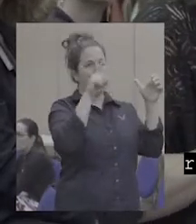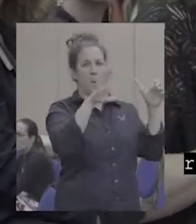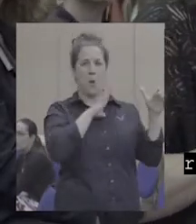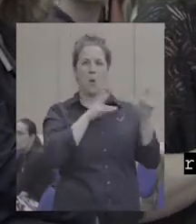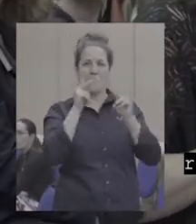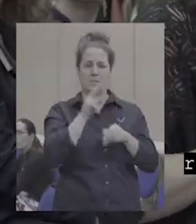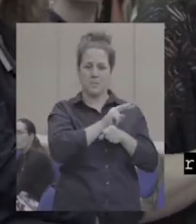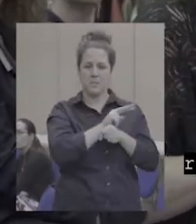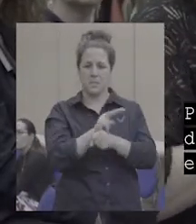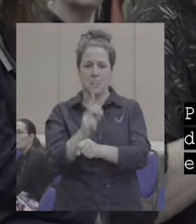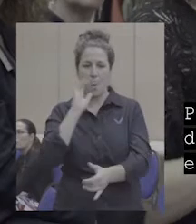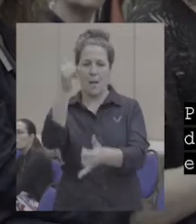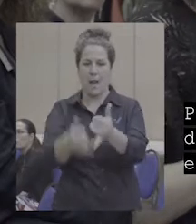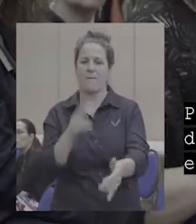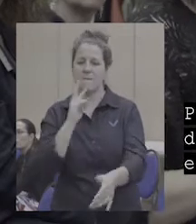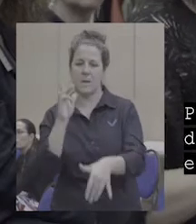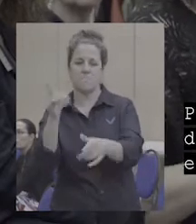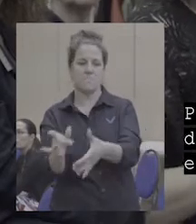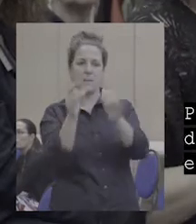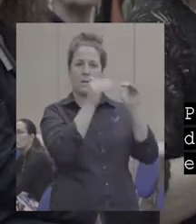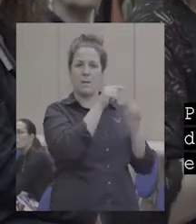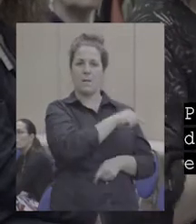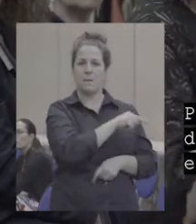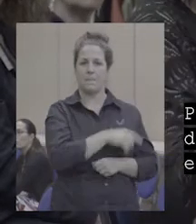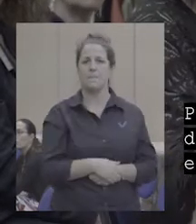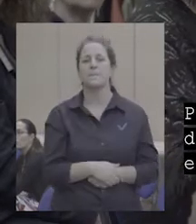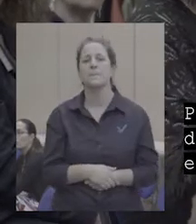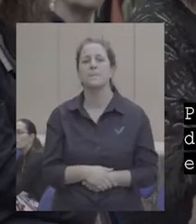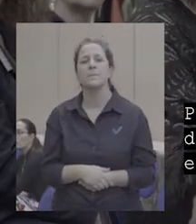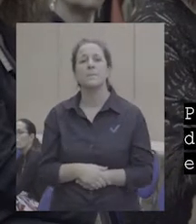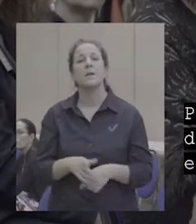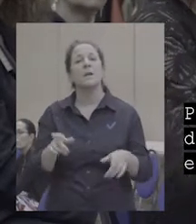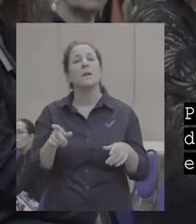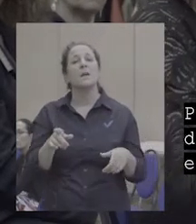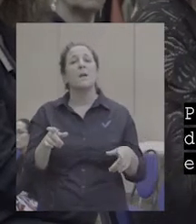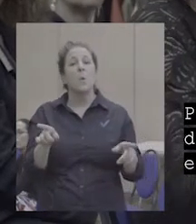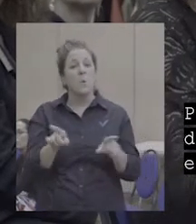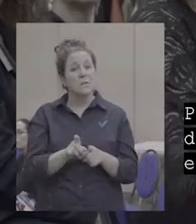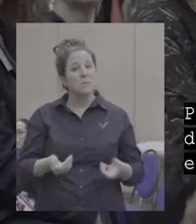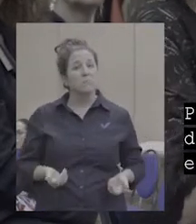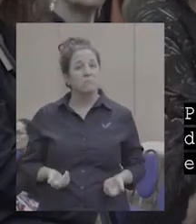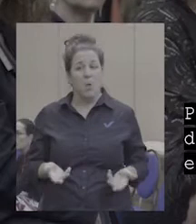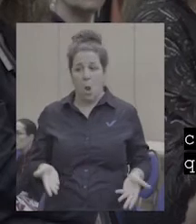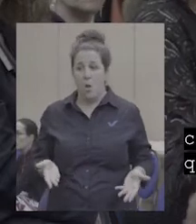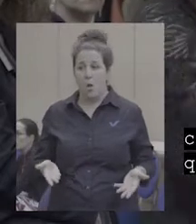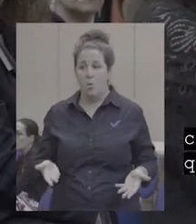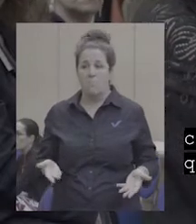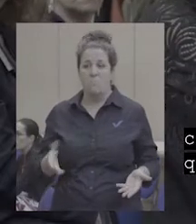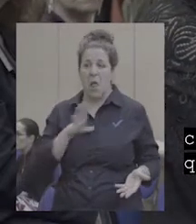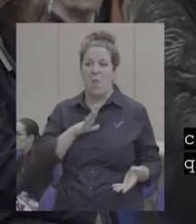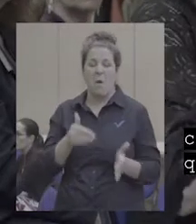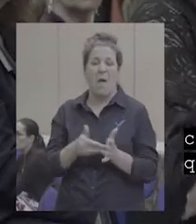c'est pour puis on vit encore avec au niveau d'un contexte où il y en a qui considèrent ça comme